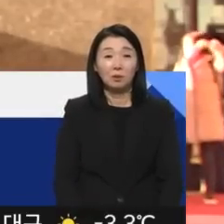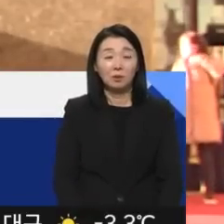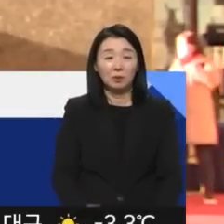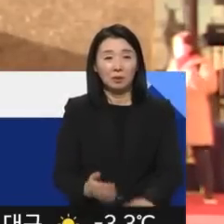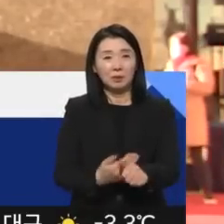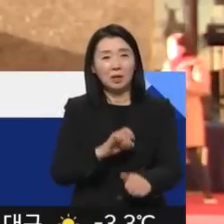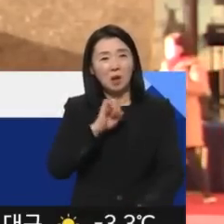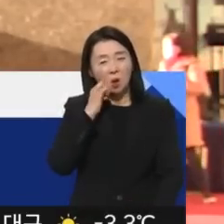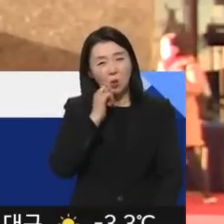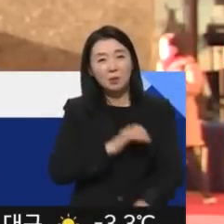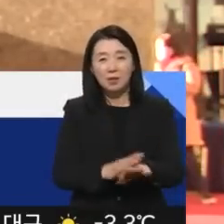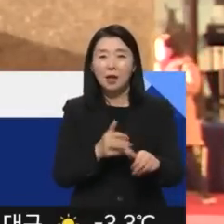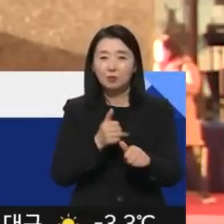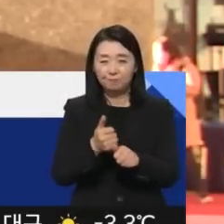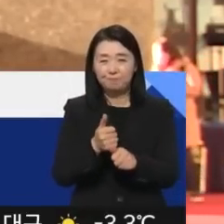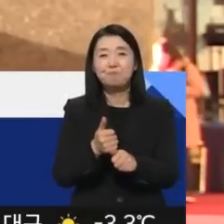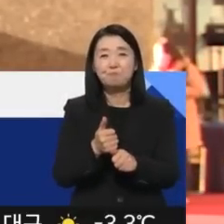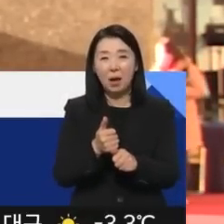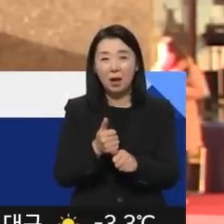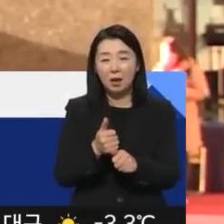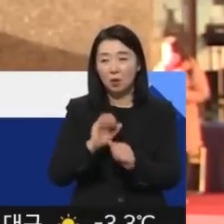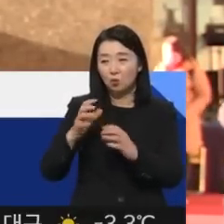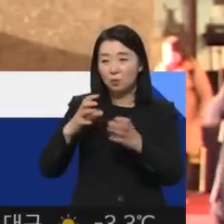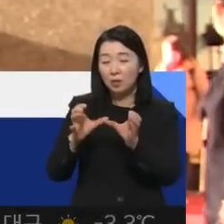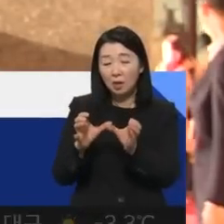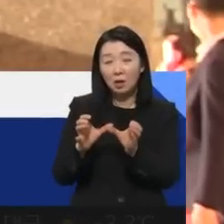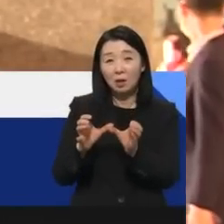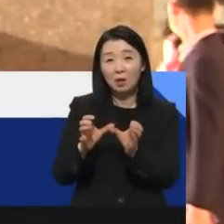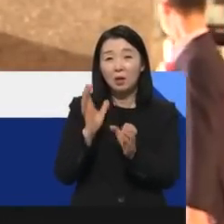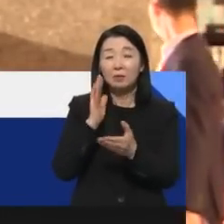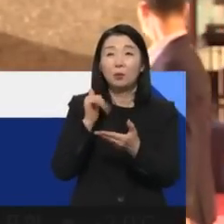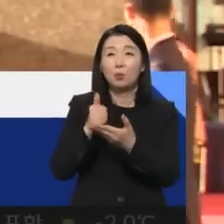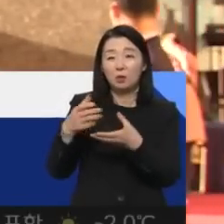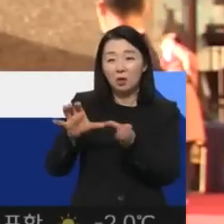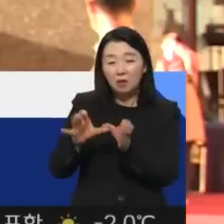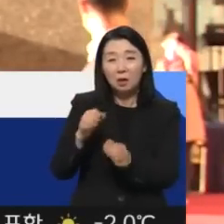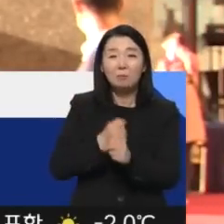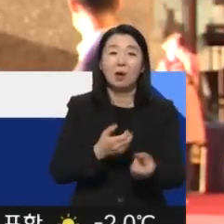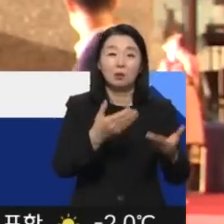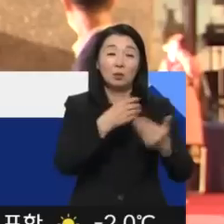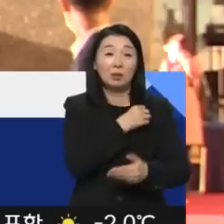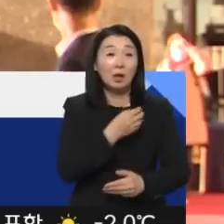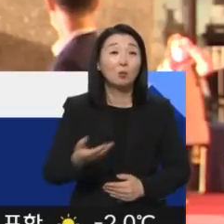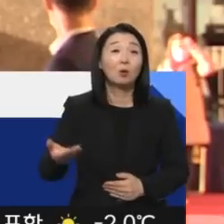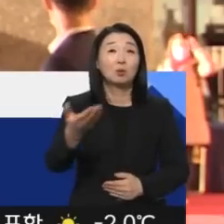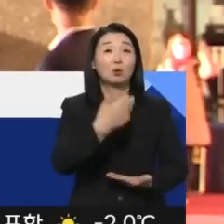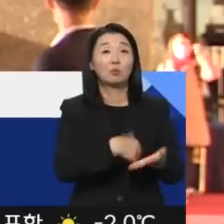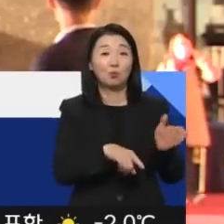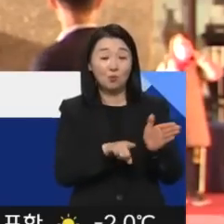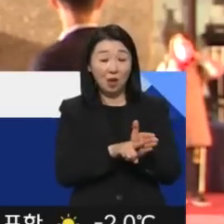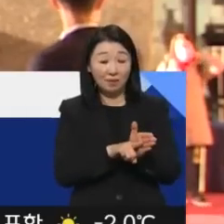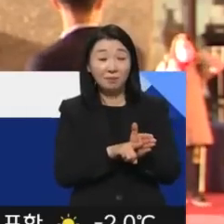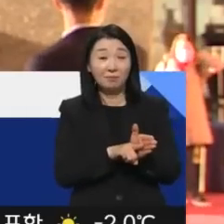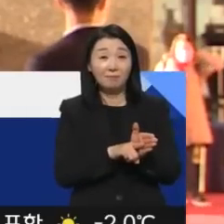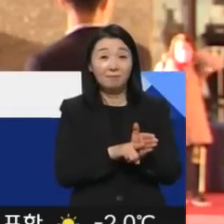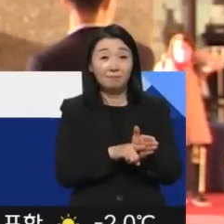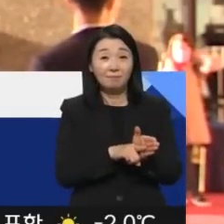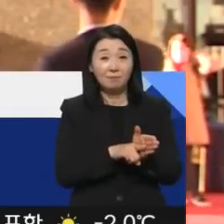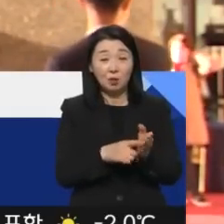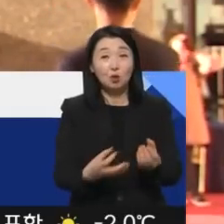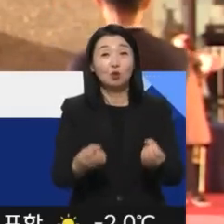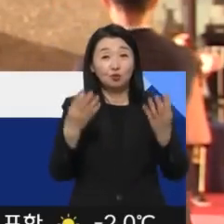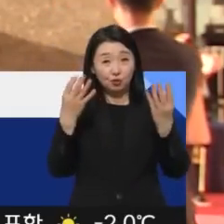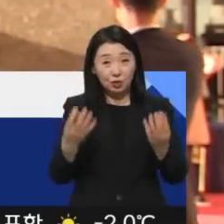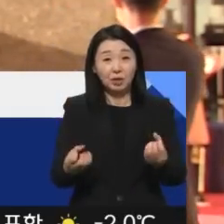역경을 극복하고 우리 당을 집권 여당으로 만들어준 당원들에 의한, 당원들을 위한 그런